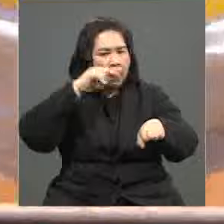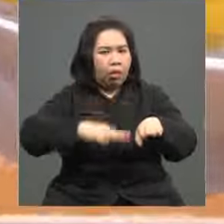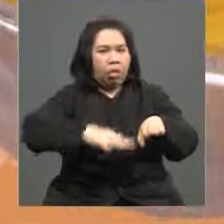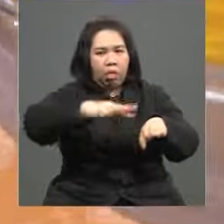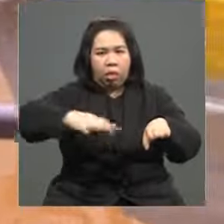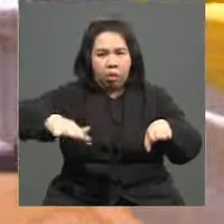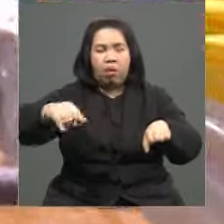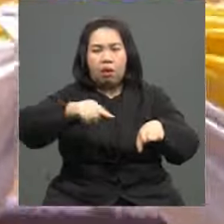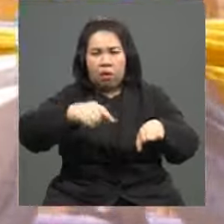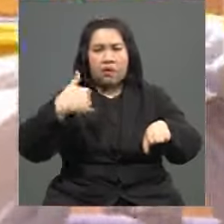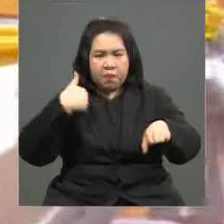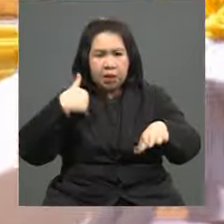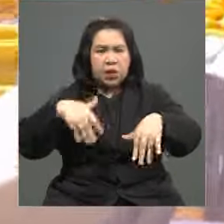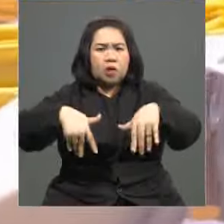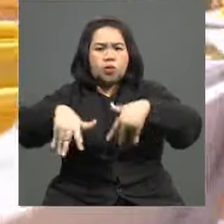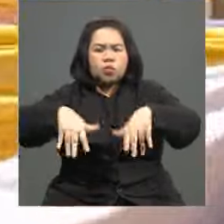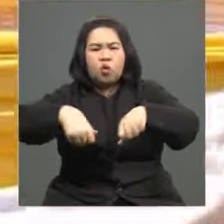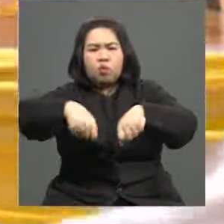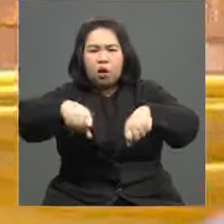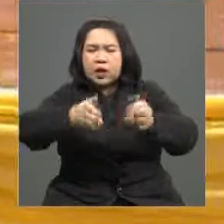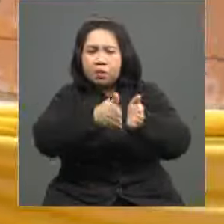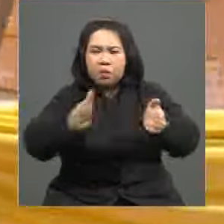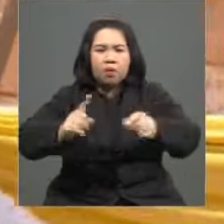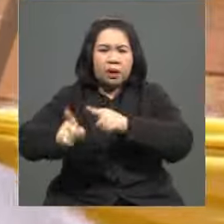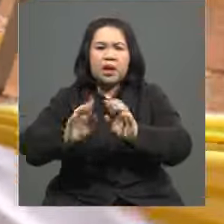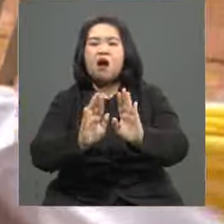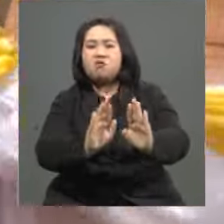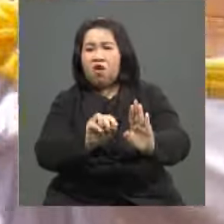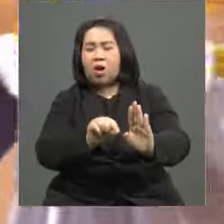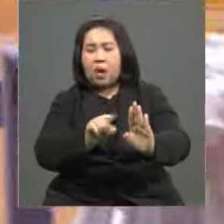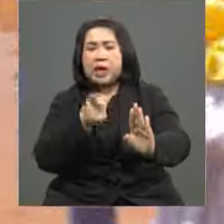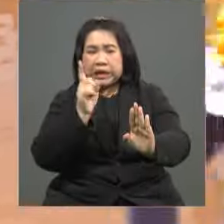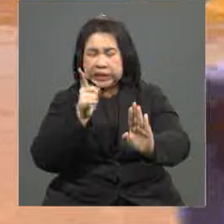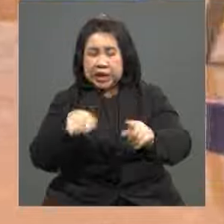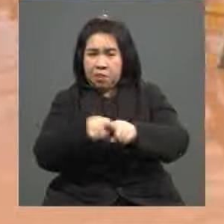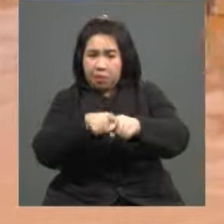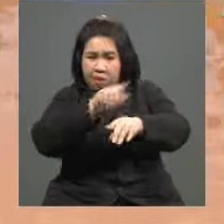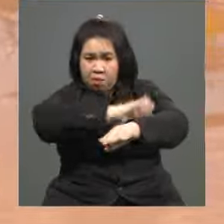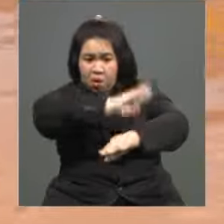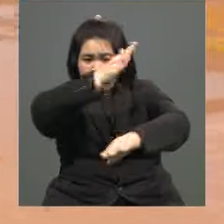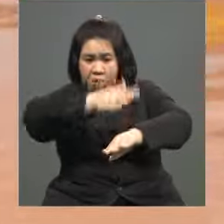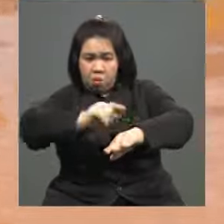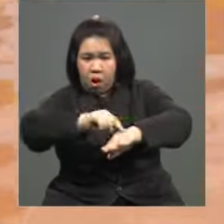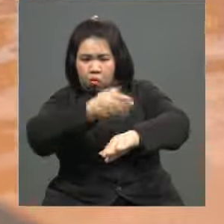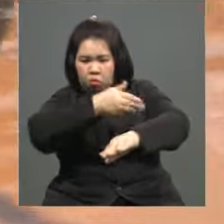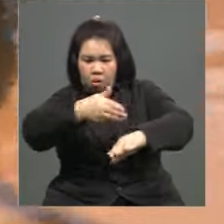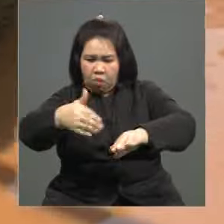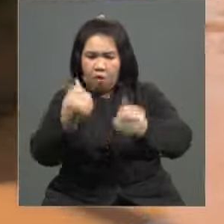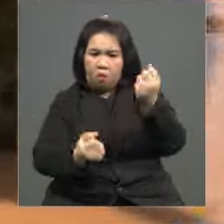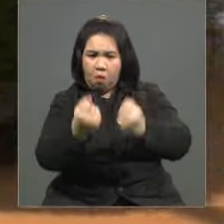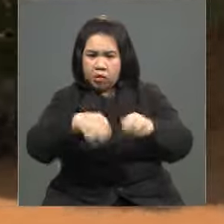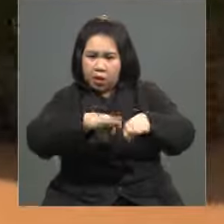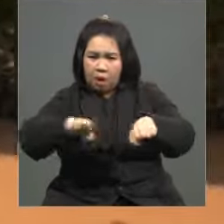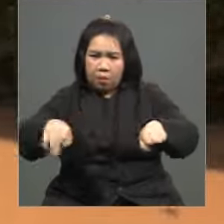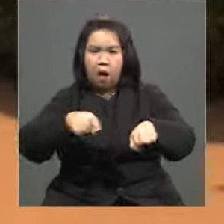ในรวมทั้งรถของชาวบ้านที่มาฝากจอดไว้เพราะพื้นที่ตรงนี้ปกติเป็นพื้นที่สูงกว่าบริเวณอื่นๆนะครับมีทั้งรถยนต์รถจักยาน